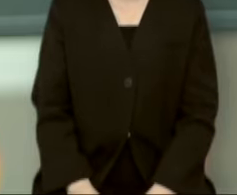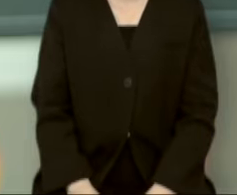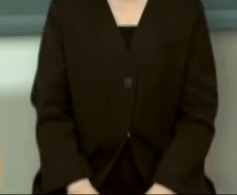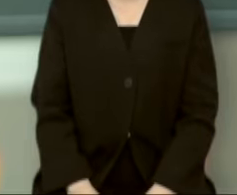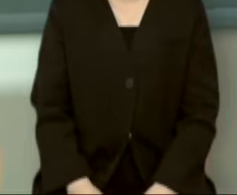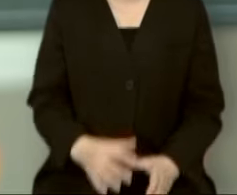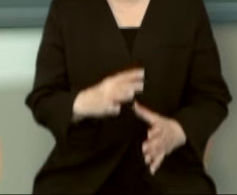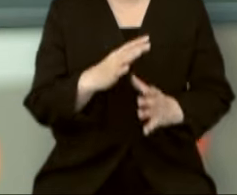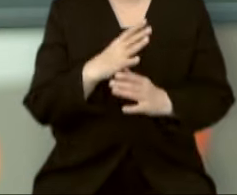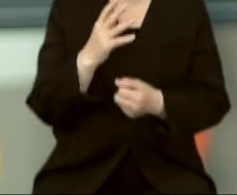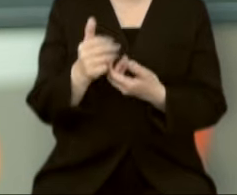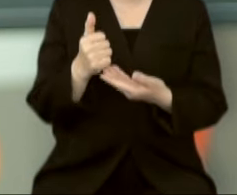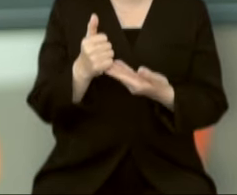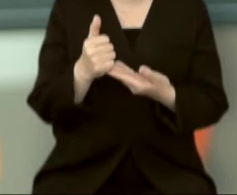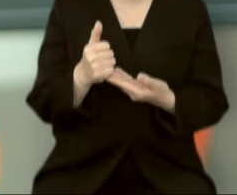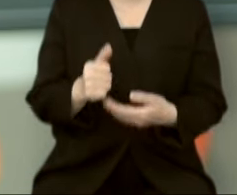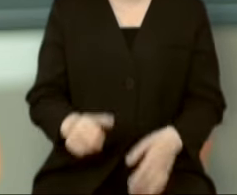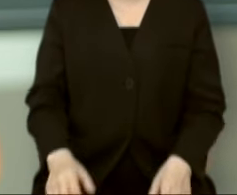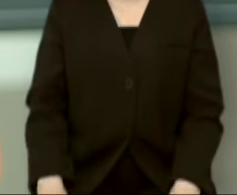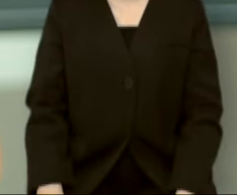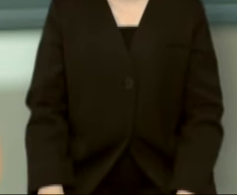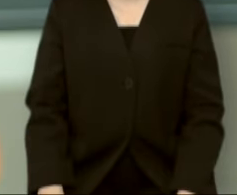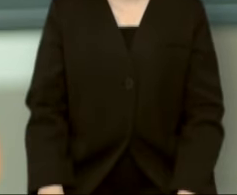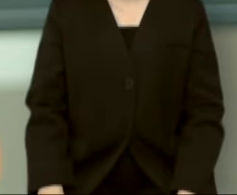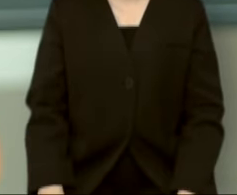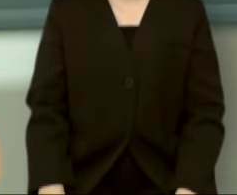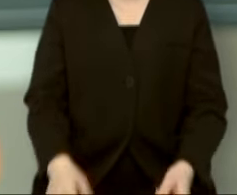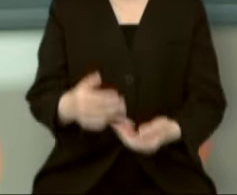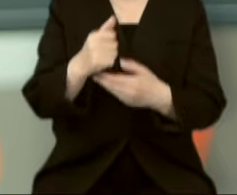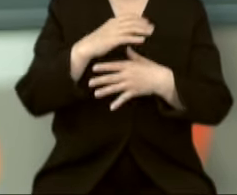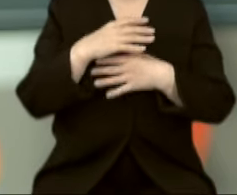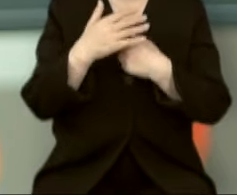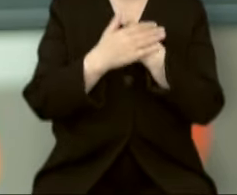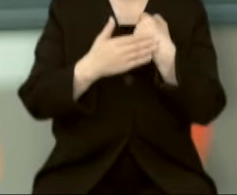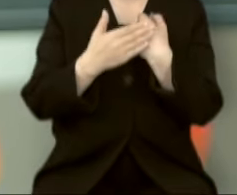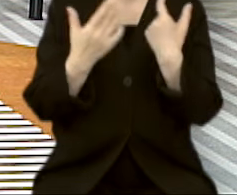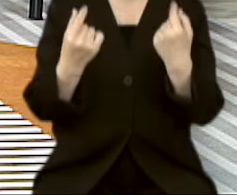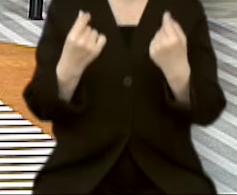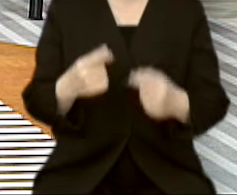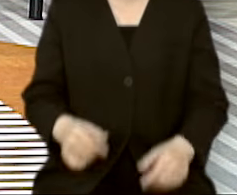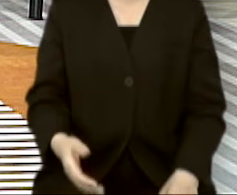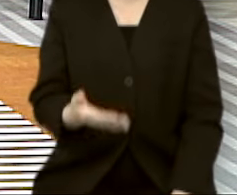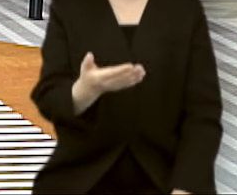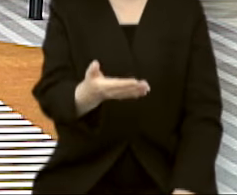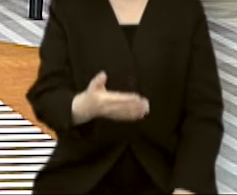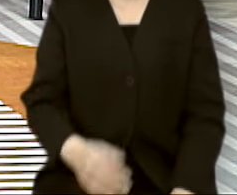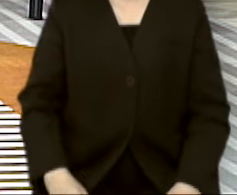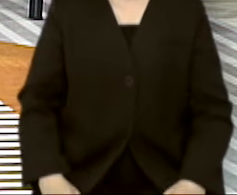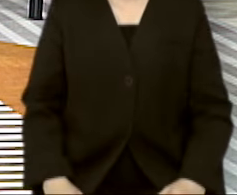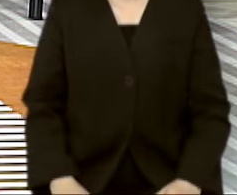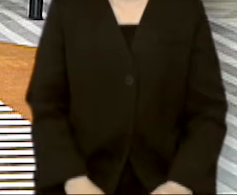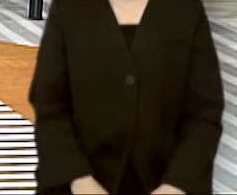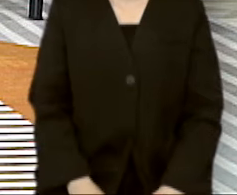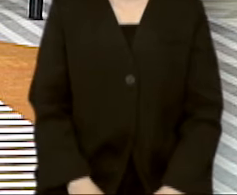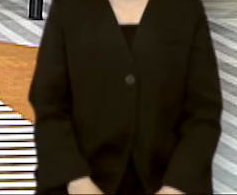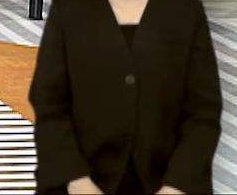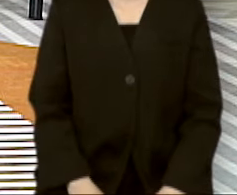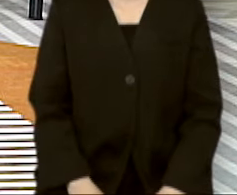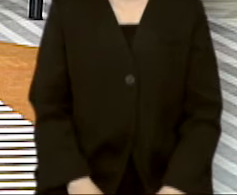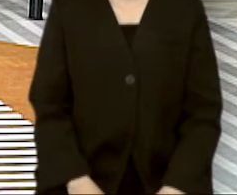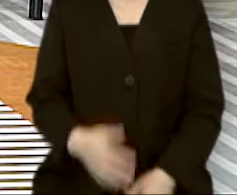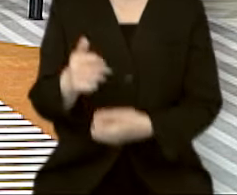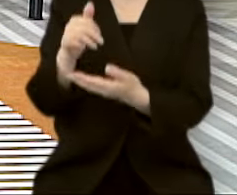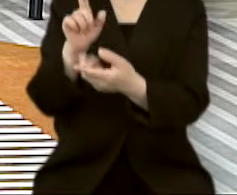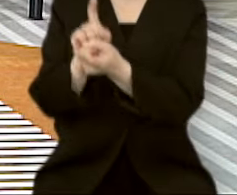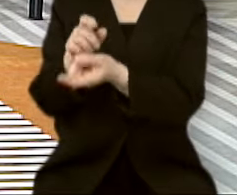진짜 놀라우신 하나님입니다. 예, 정말 네. 하나님이 놀라우신 은혜죠. 네. 로수기 선교사님은 언제 또